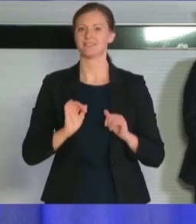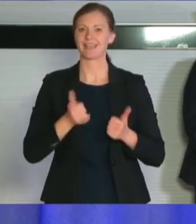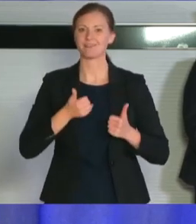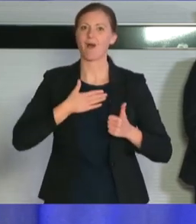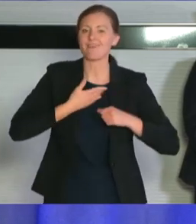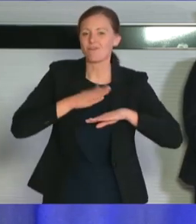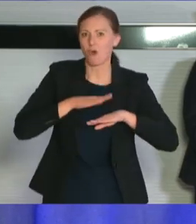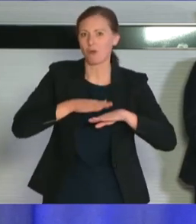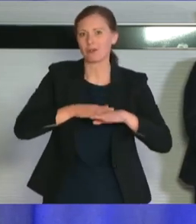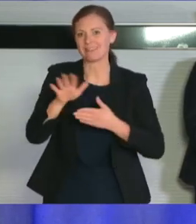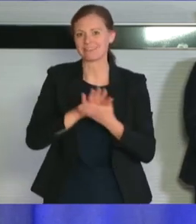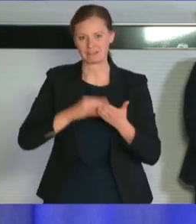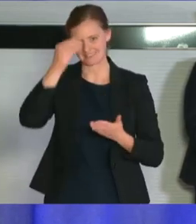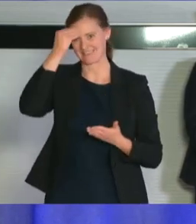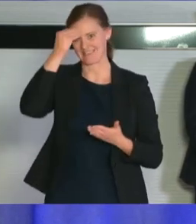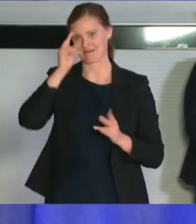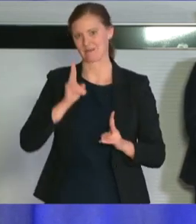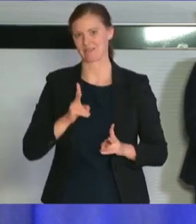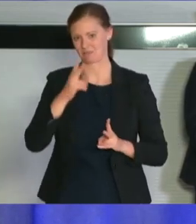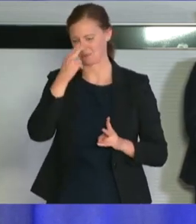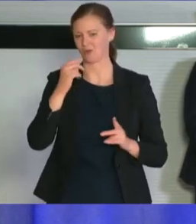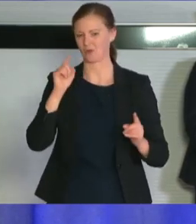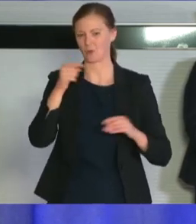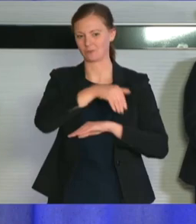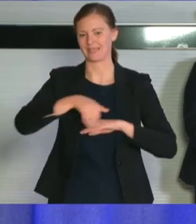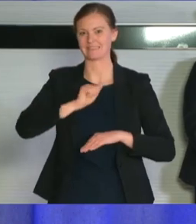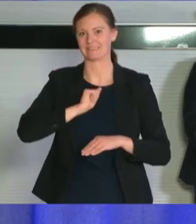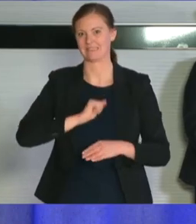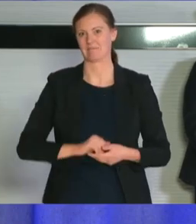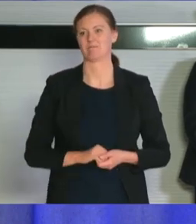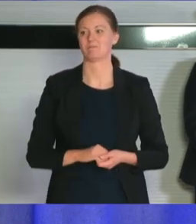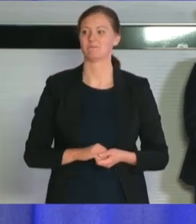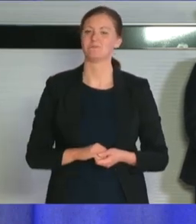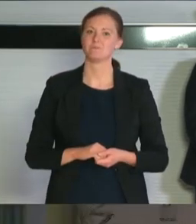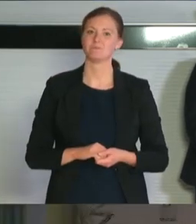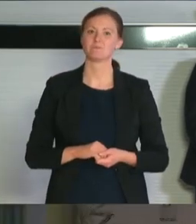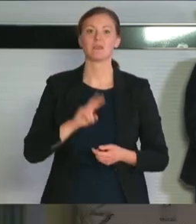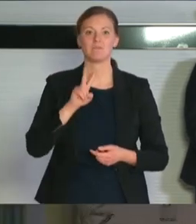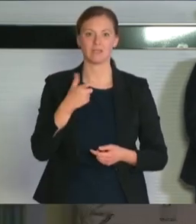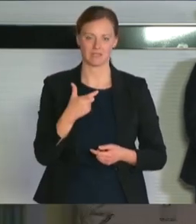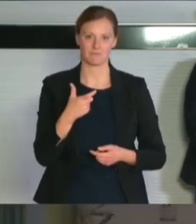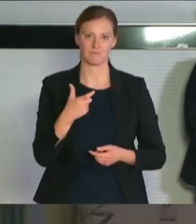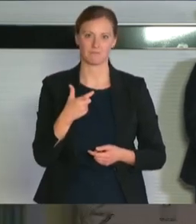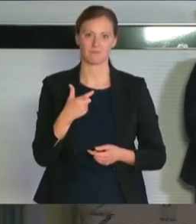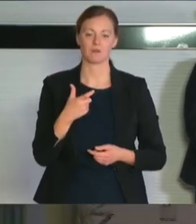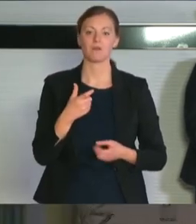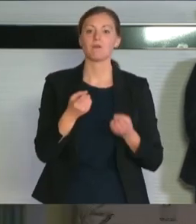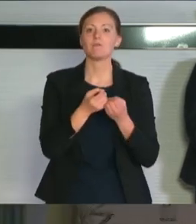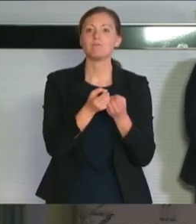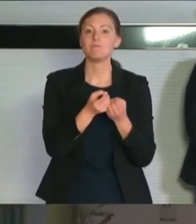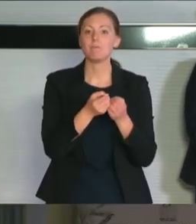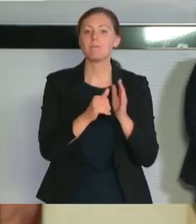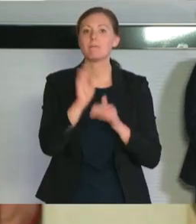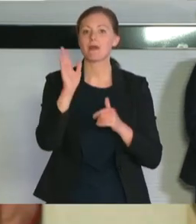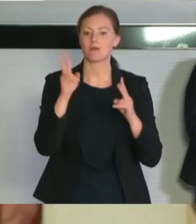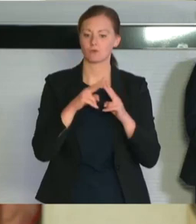forebyggende strategien at nå begrenser man seg. Det er det VG. Odd Nysbes Andersen i VG. I lys av at stadig mer av